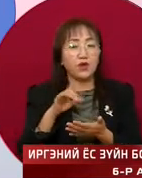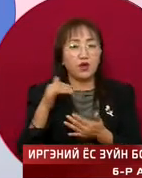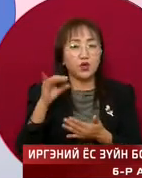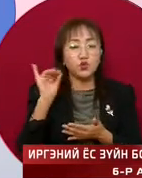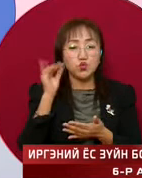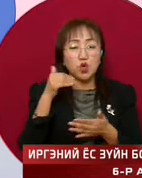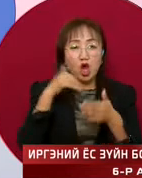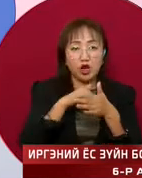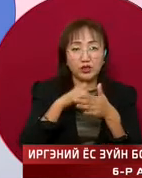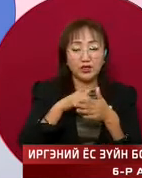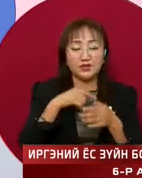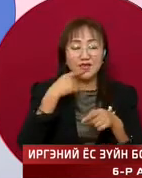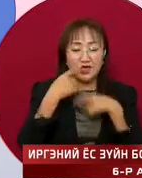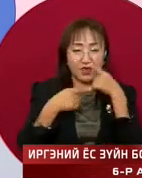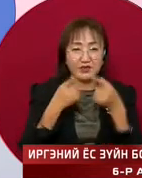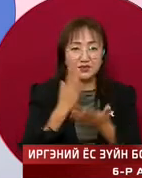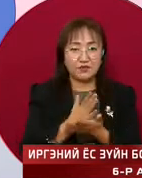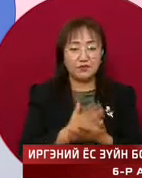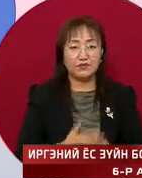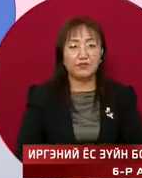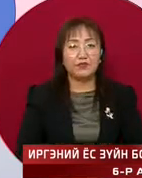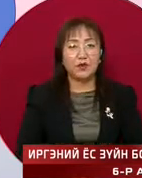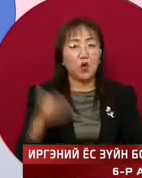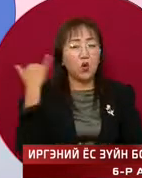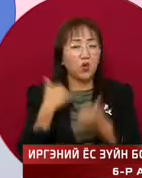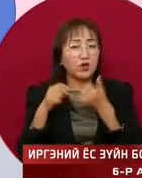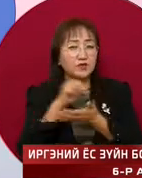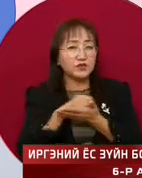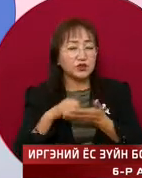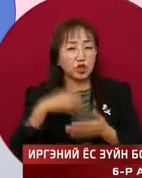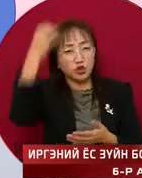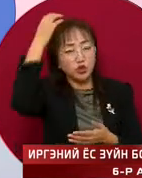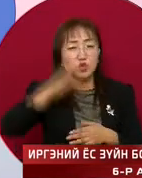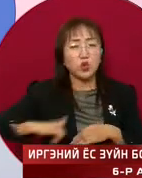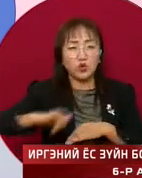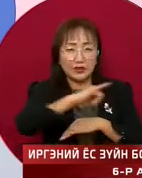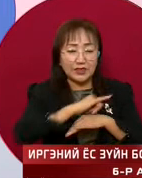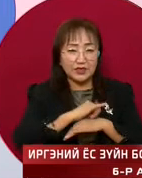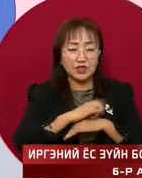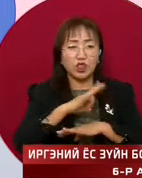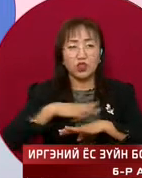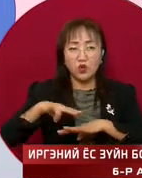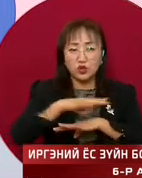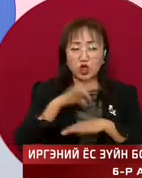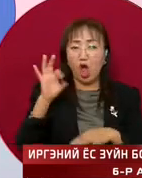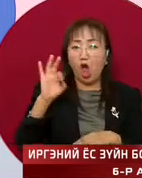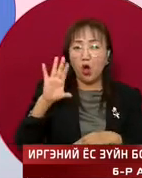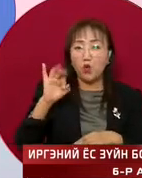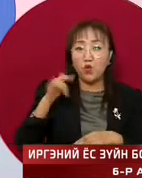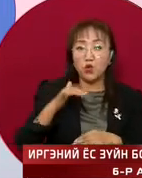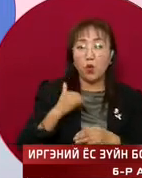багтах тухай сая ярьлаа шүү дээ. Угийн бичигт маань төр улас хошуу нутаг авок